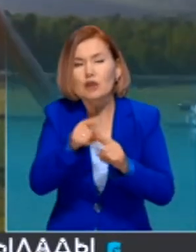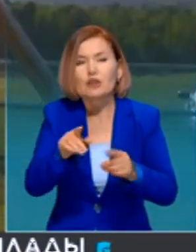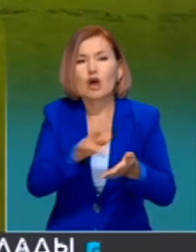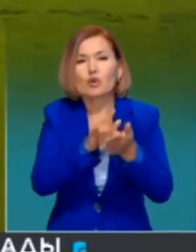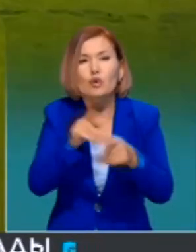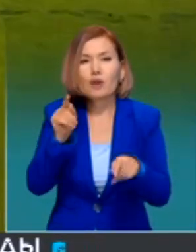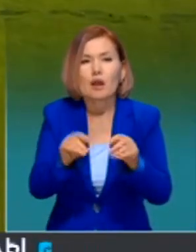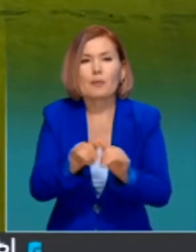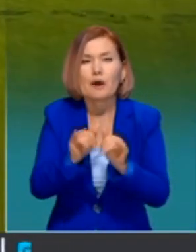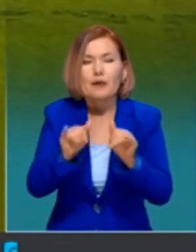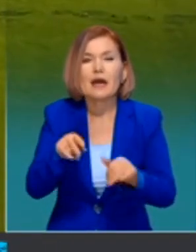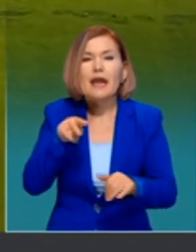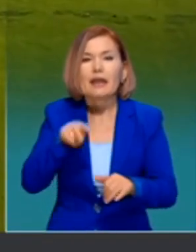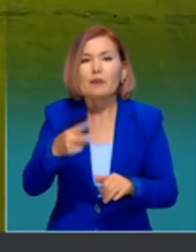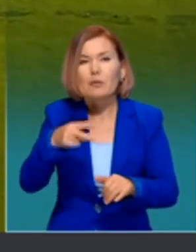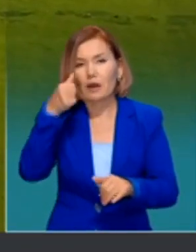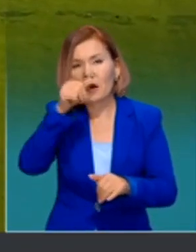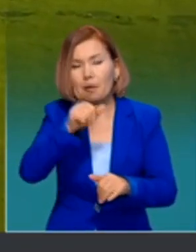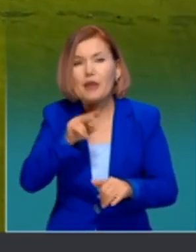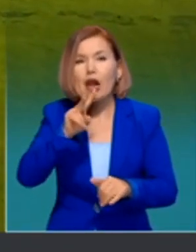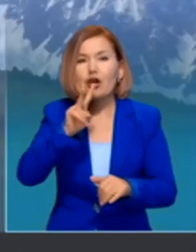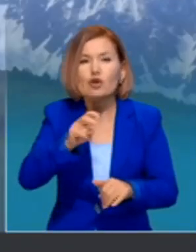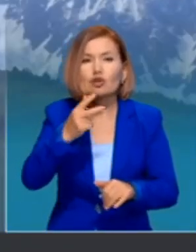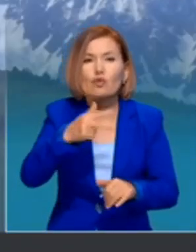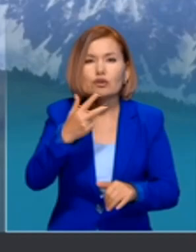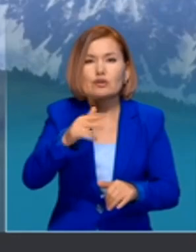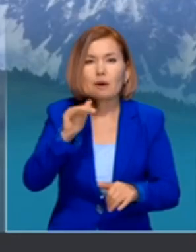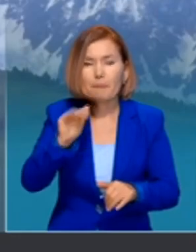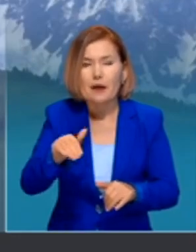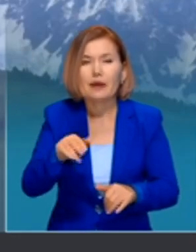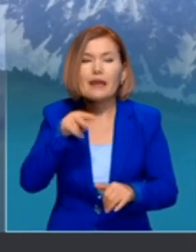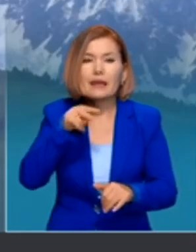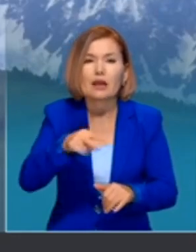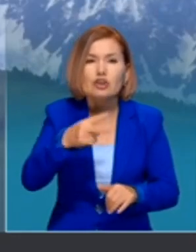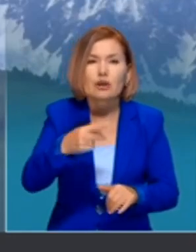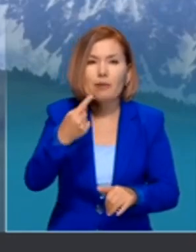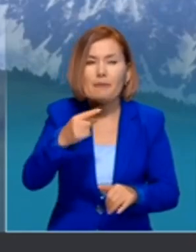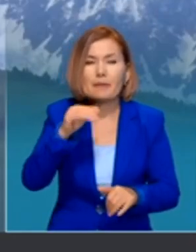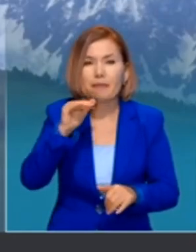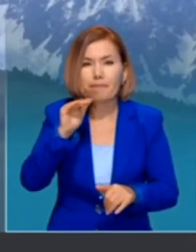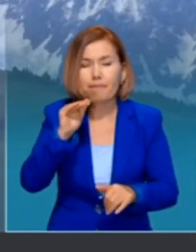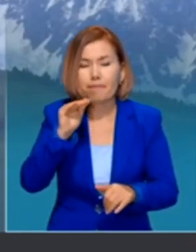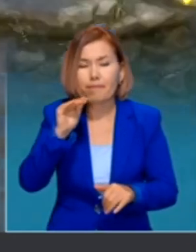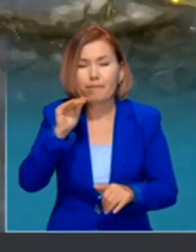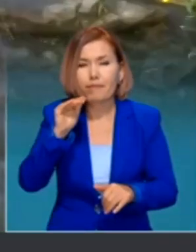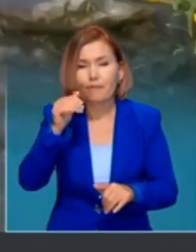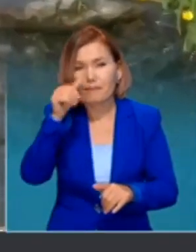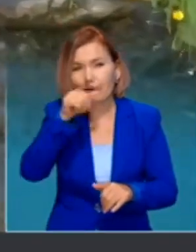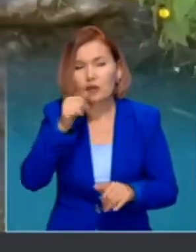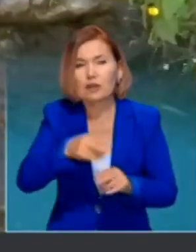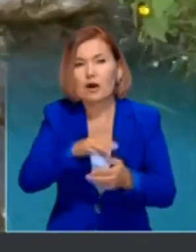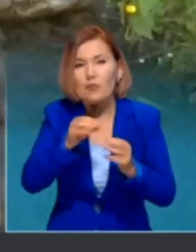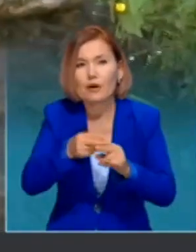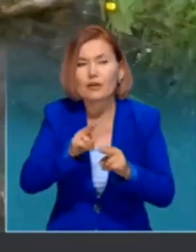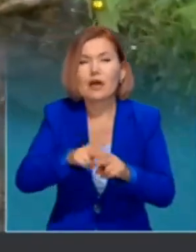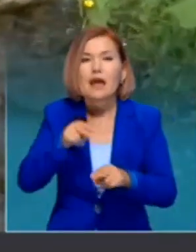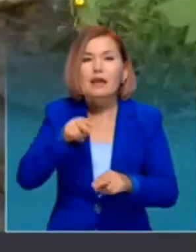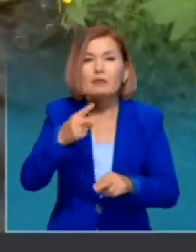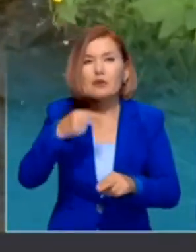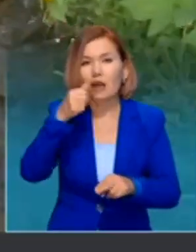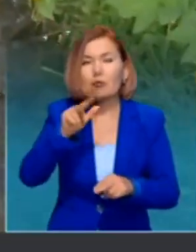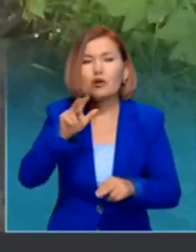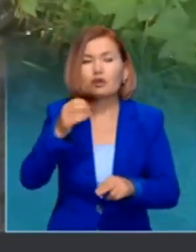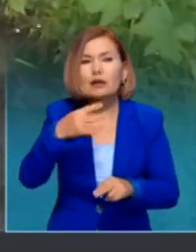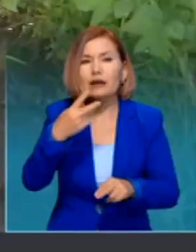айтарлықтай артқан. 2020 жылы 233 мың, 2021-де 290 мыңға жетсе, 2022 жылы 342 мың